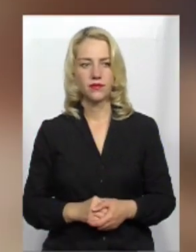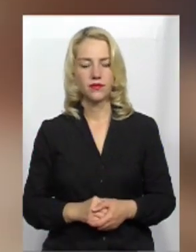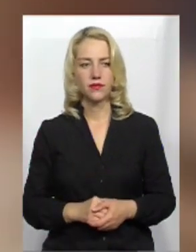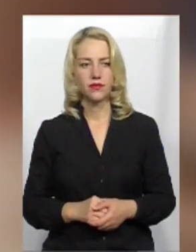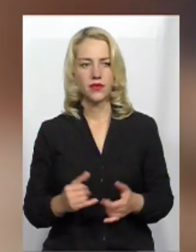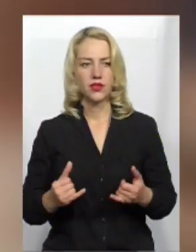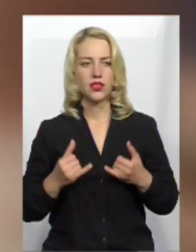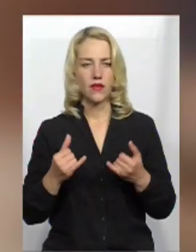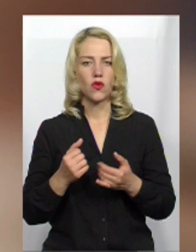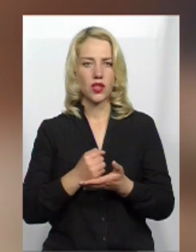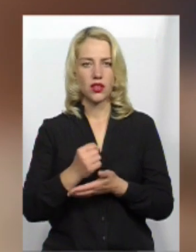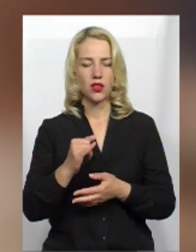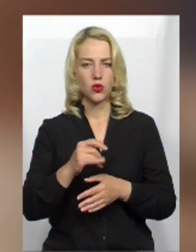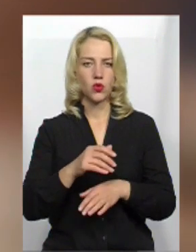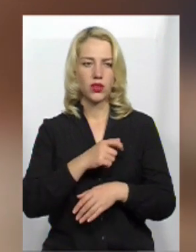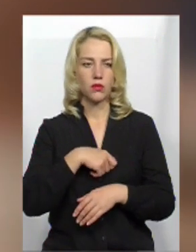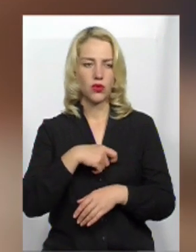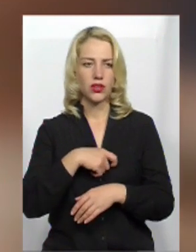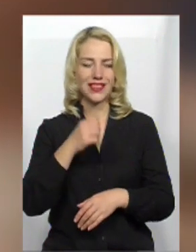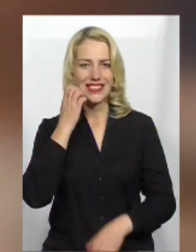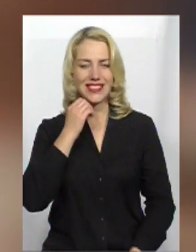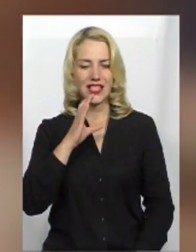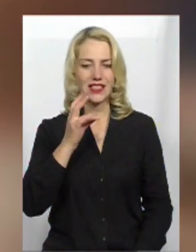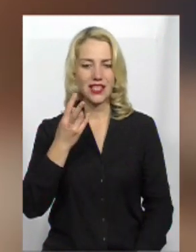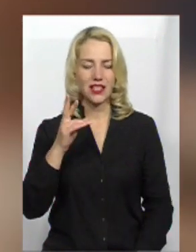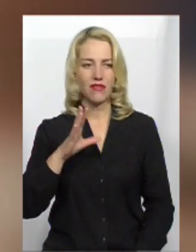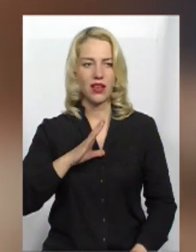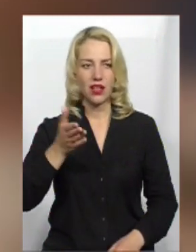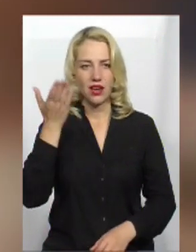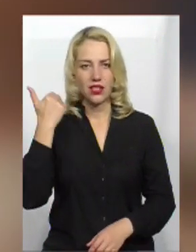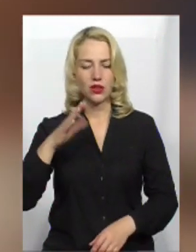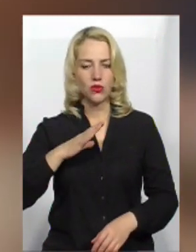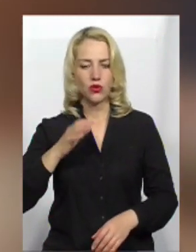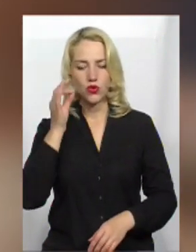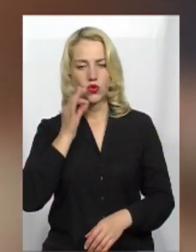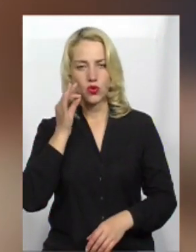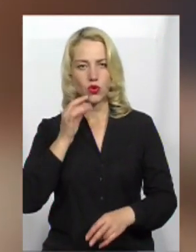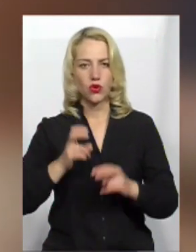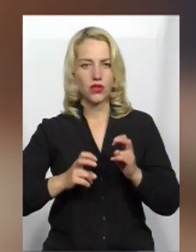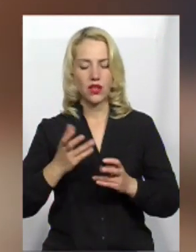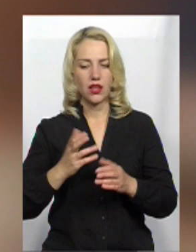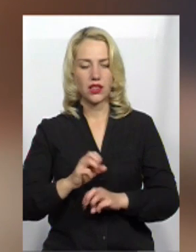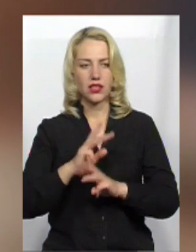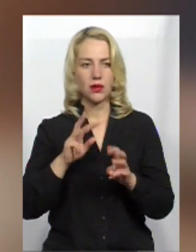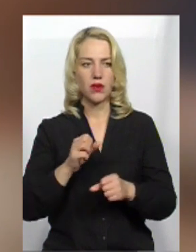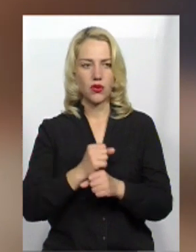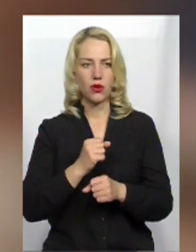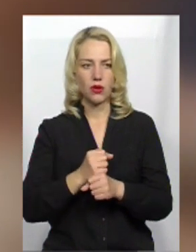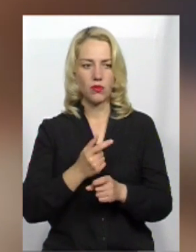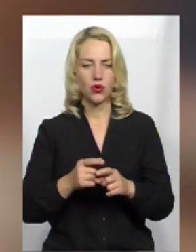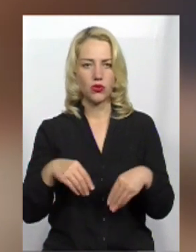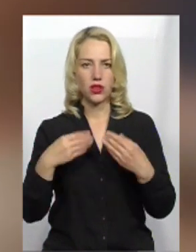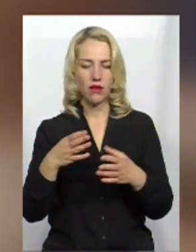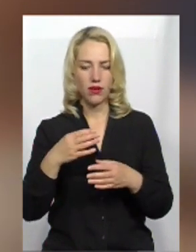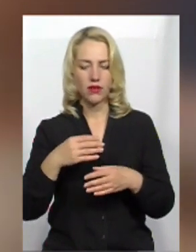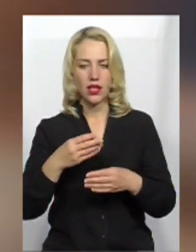Шановні кандидати у депутати, в Старій Синяві раніше був цукровий завод, який забезпечував роботою і створював достаток для